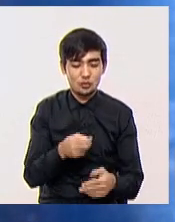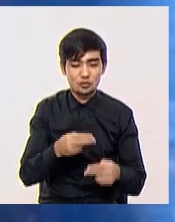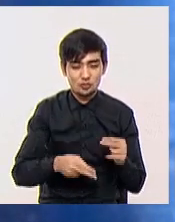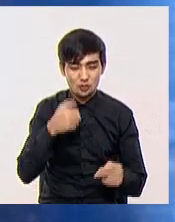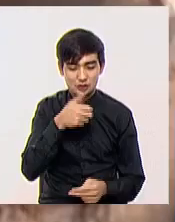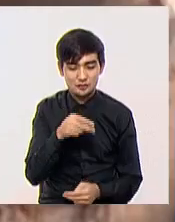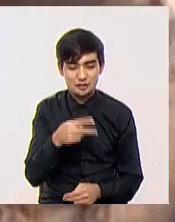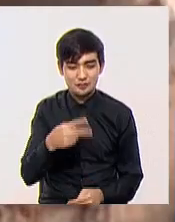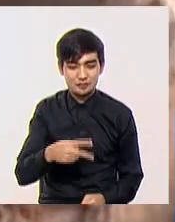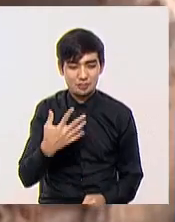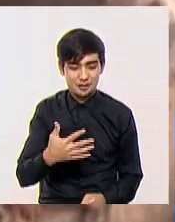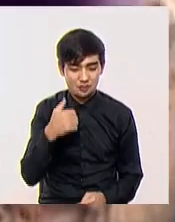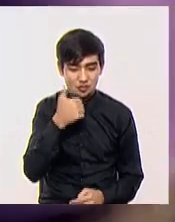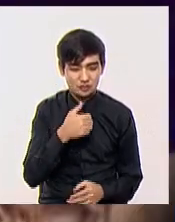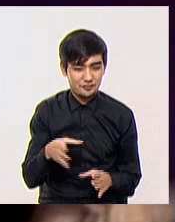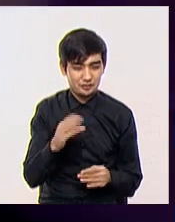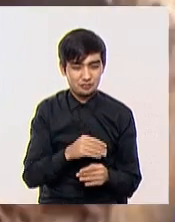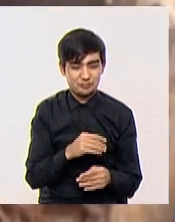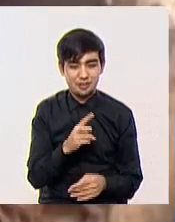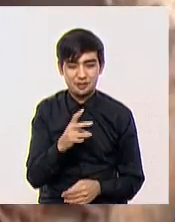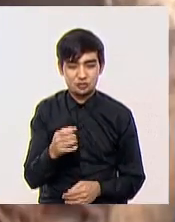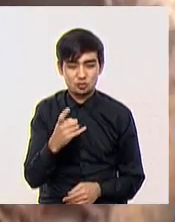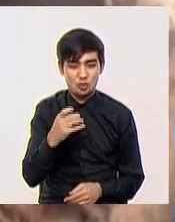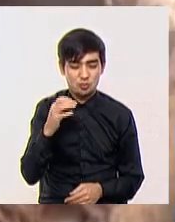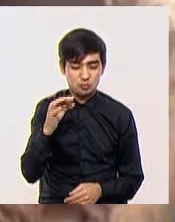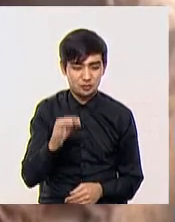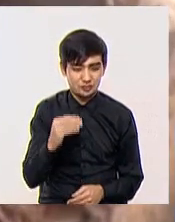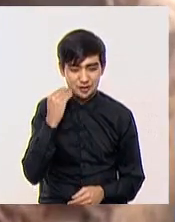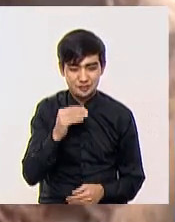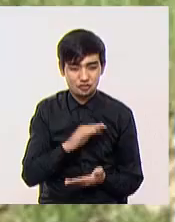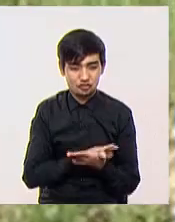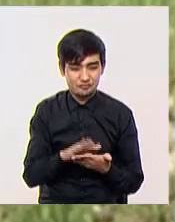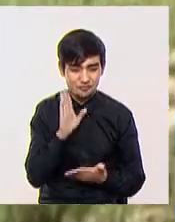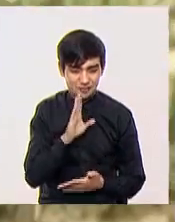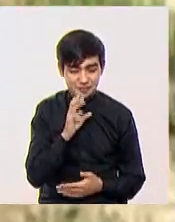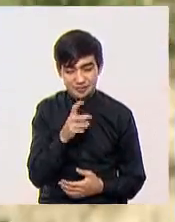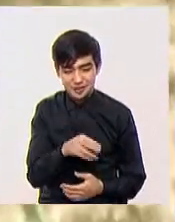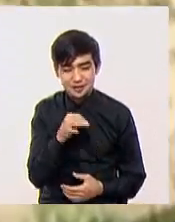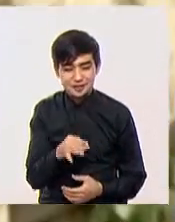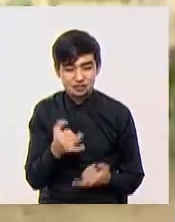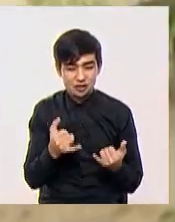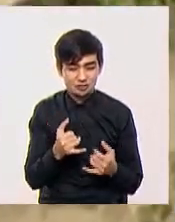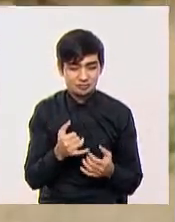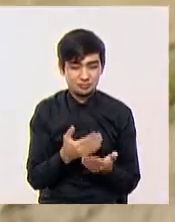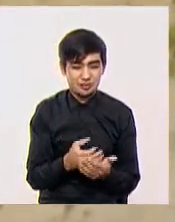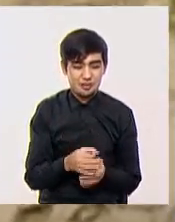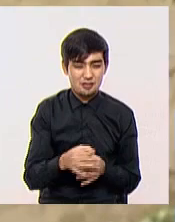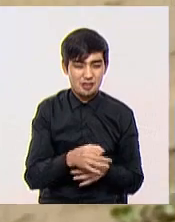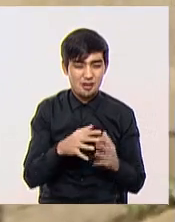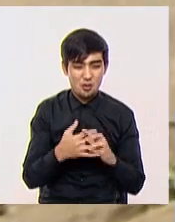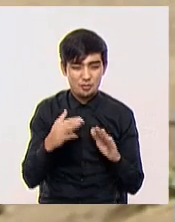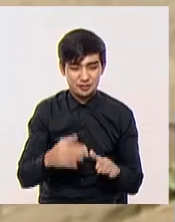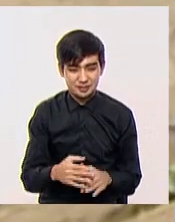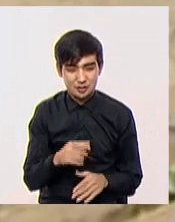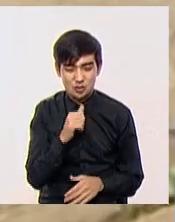а к 2025-му обеспечить на 100% качественной питьевой водой. Сейчас наименьший уровень охвата сельского населения